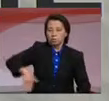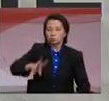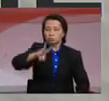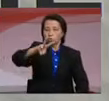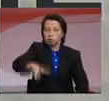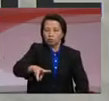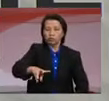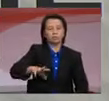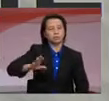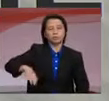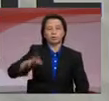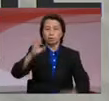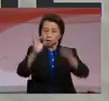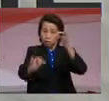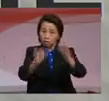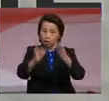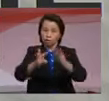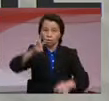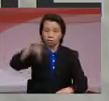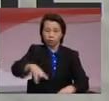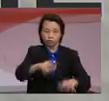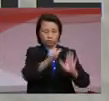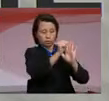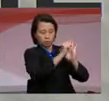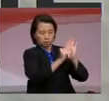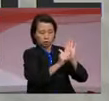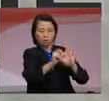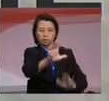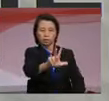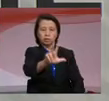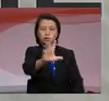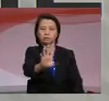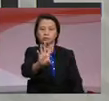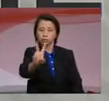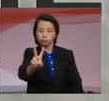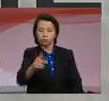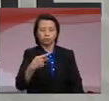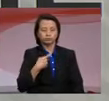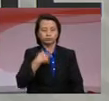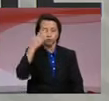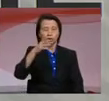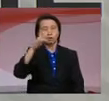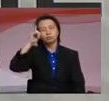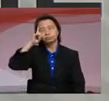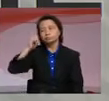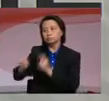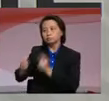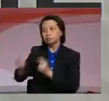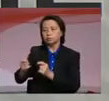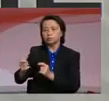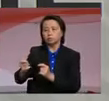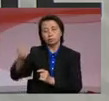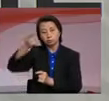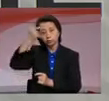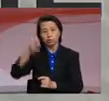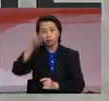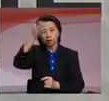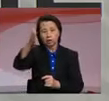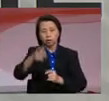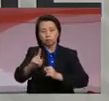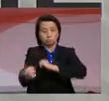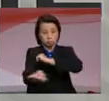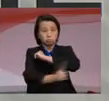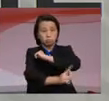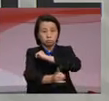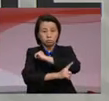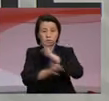kerana kalau kita mewajibkan dalam Akta 342, jadi kita akan pertimbangkan sebab dia akan dikenakan